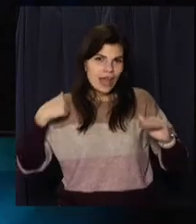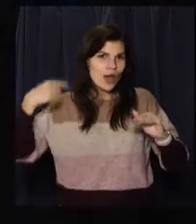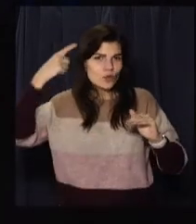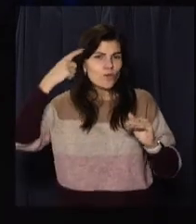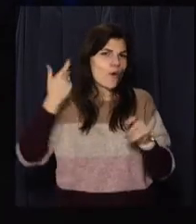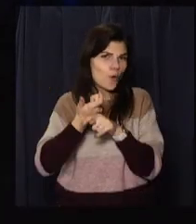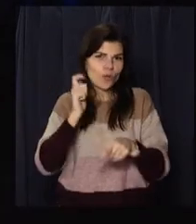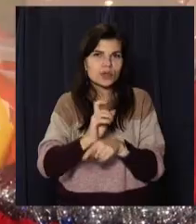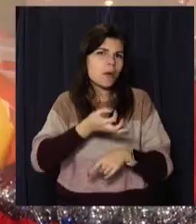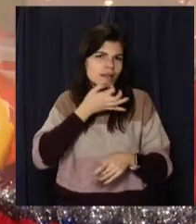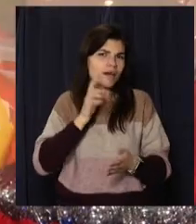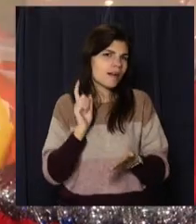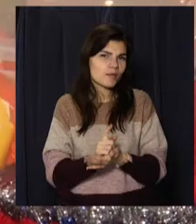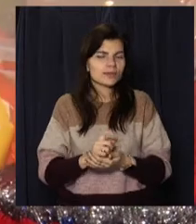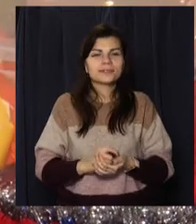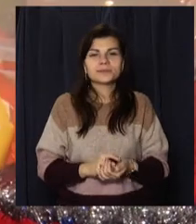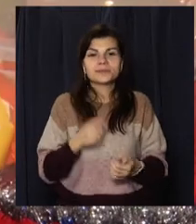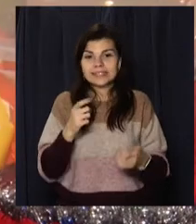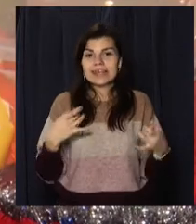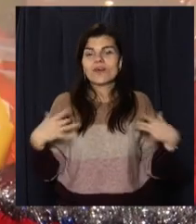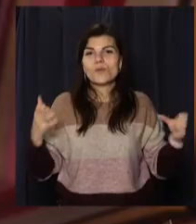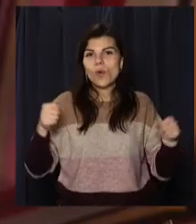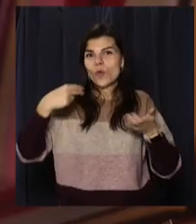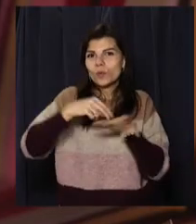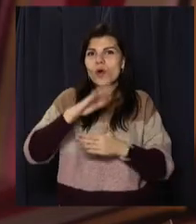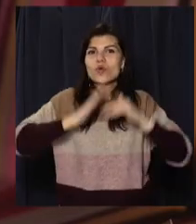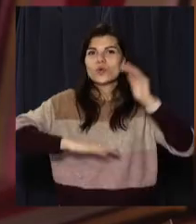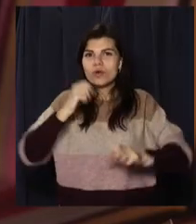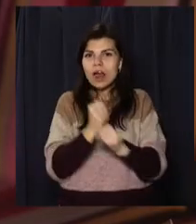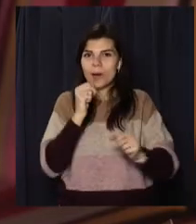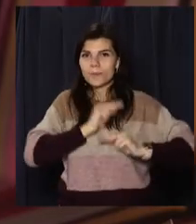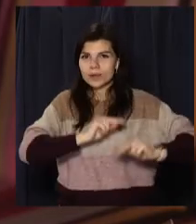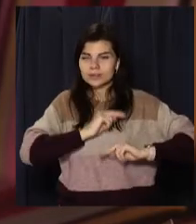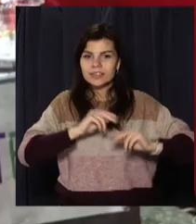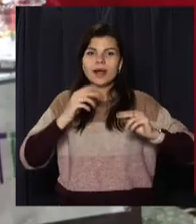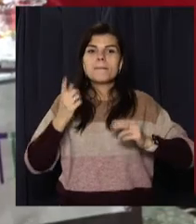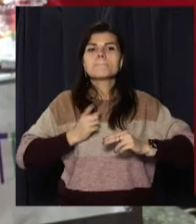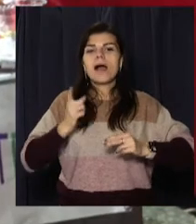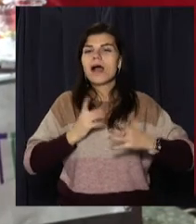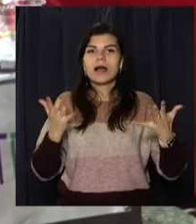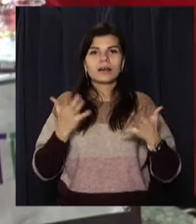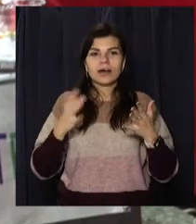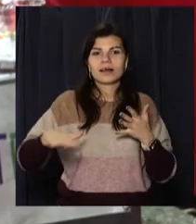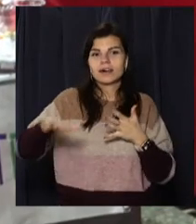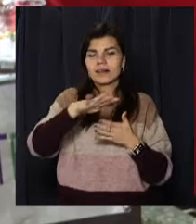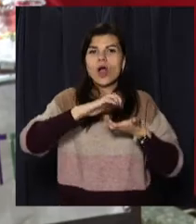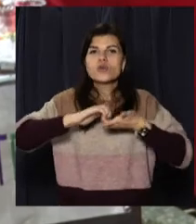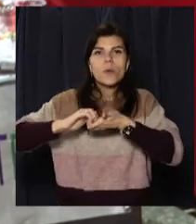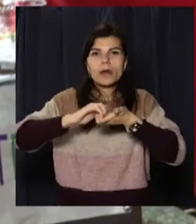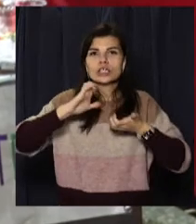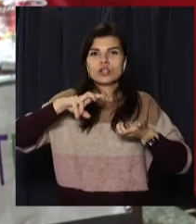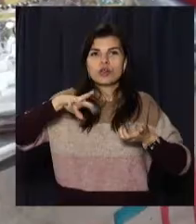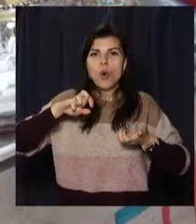дуже понравилось. На святі можна було придбати вироби ручної роботи майстринь, якими пишається Слобожанська громада.